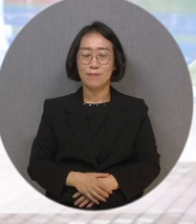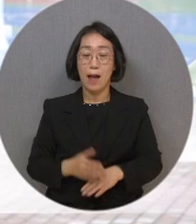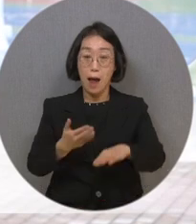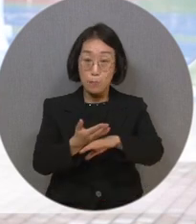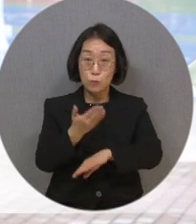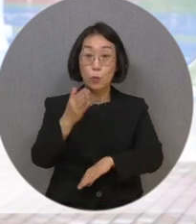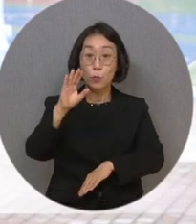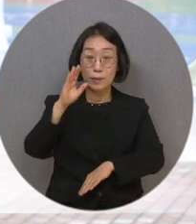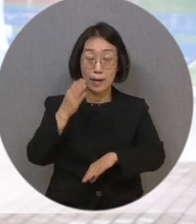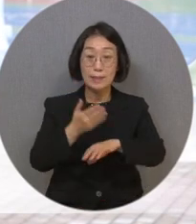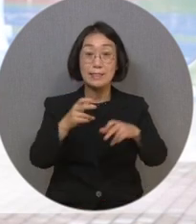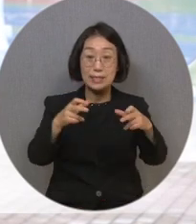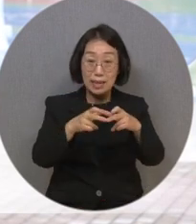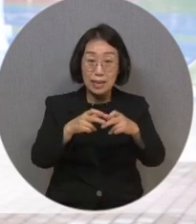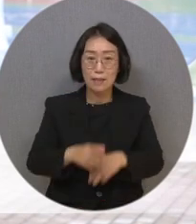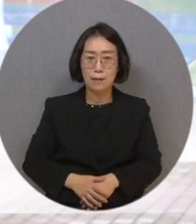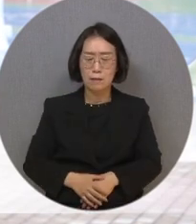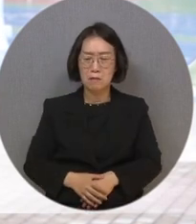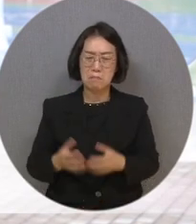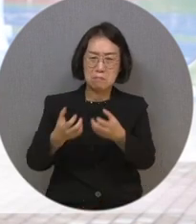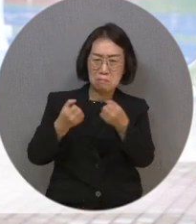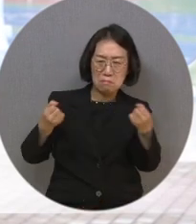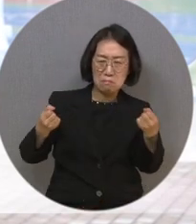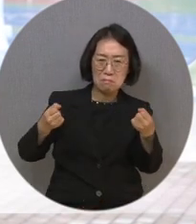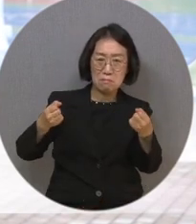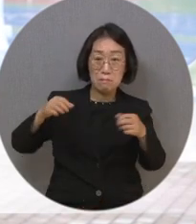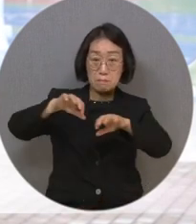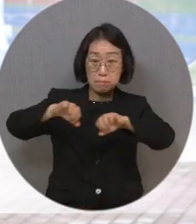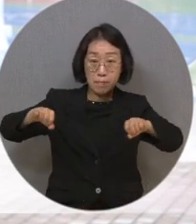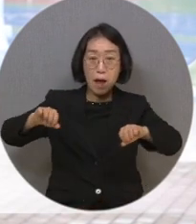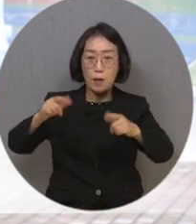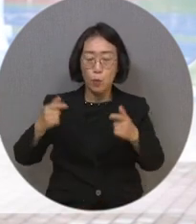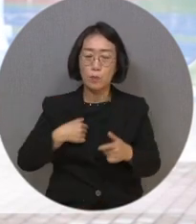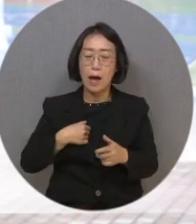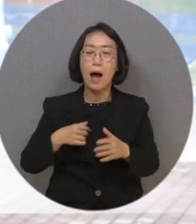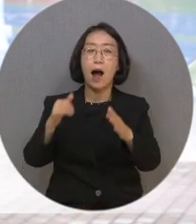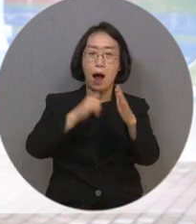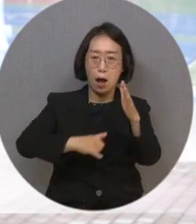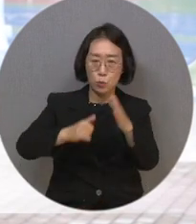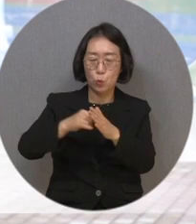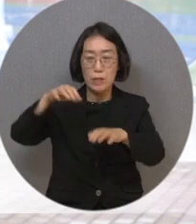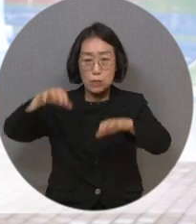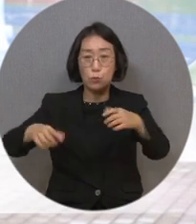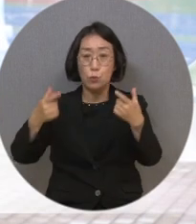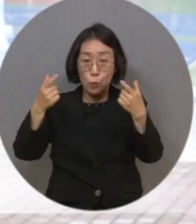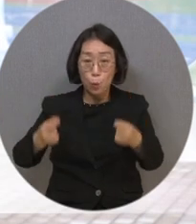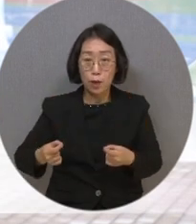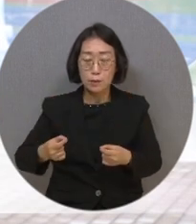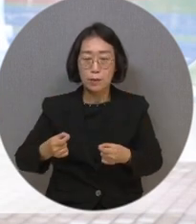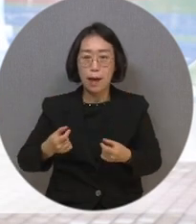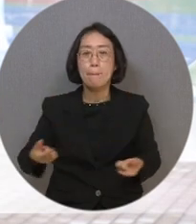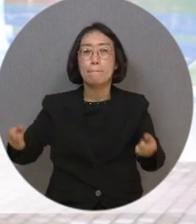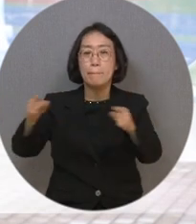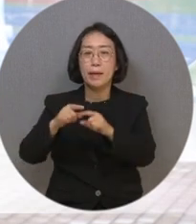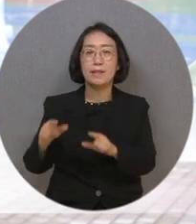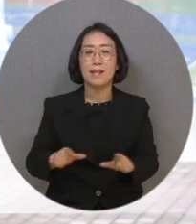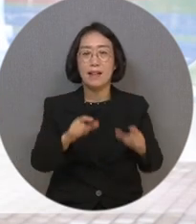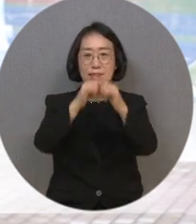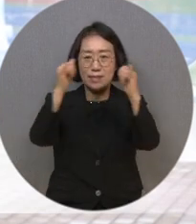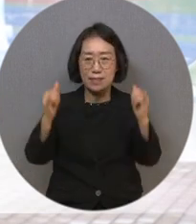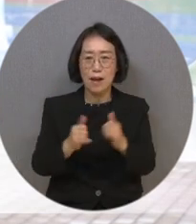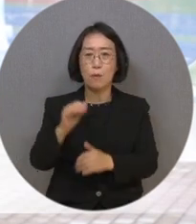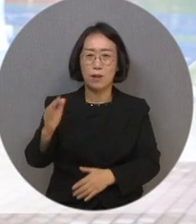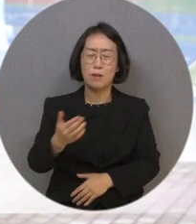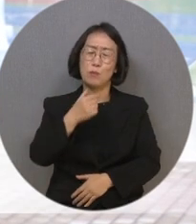앞으로 장애인들을 다른 의미에서 볼 거 아니고 내 형제, 내 이웃으로 같이 공존하는 사회가 됐으면 하는 바람입니다.